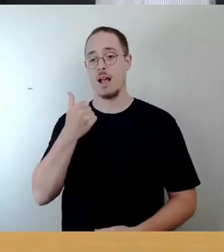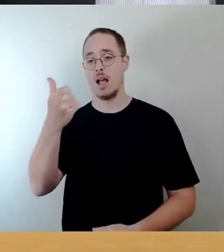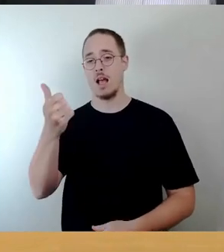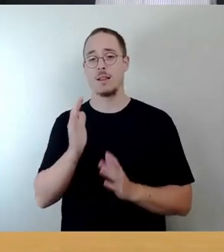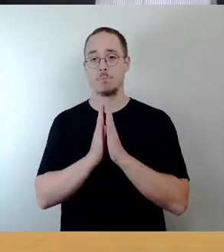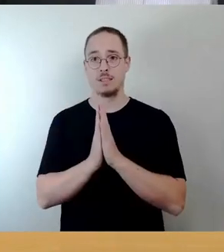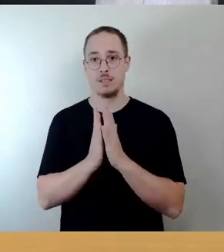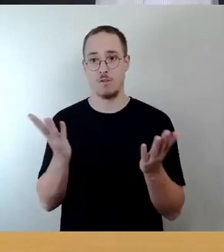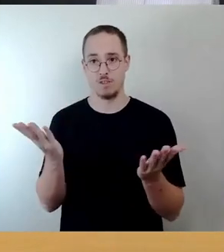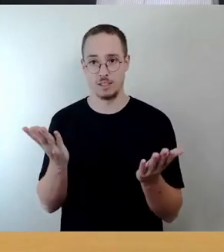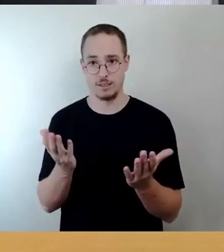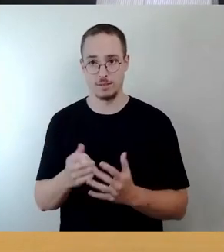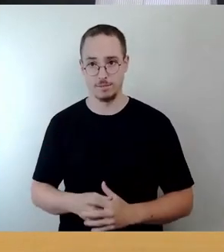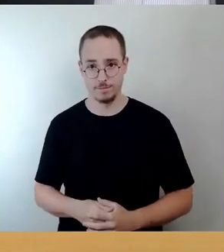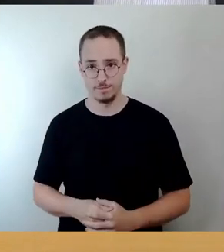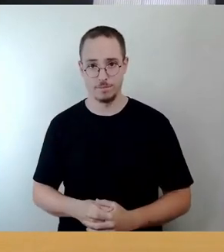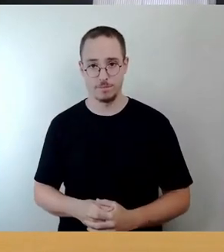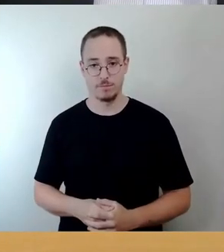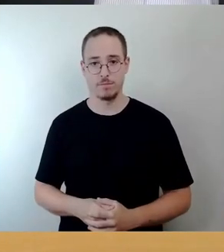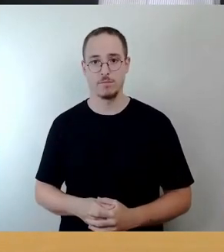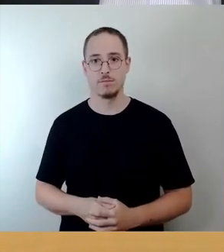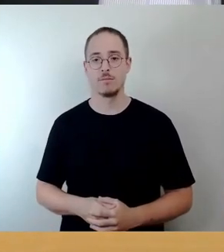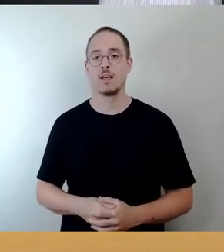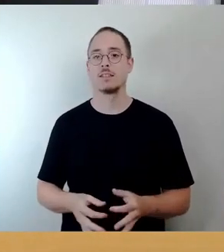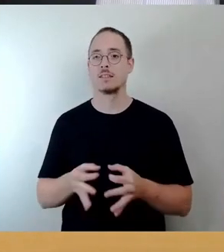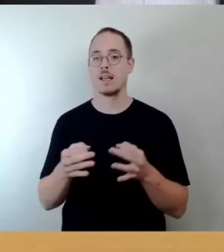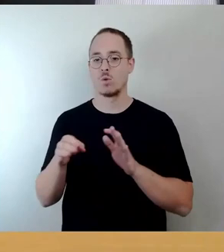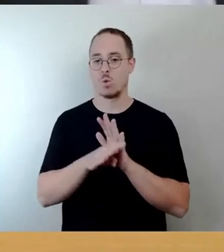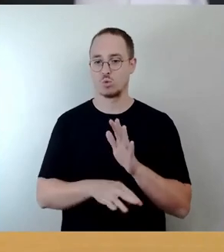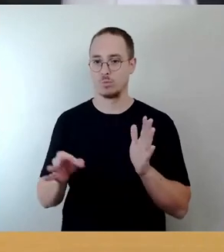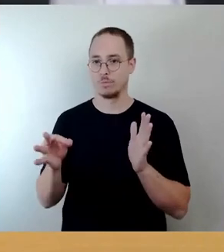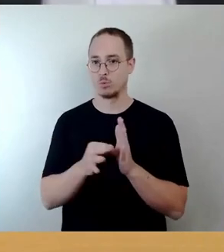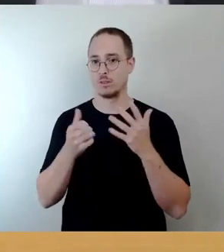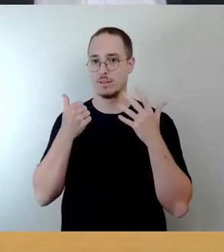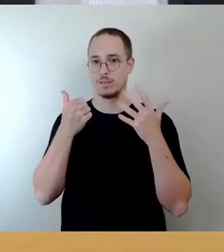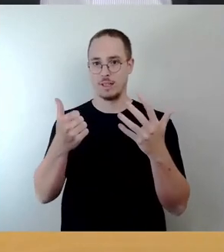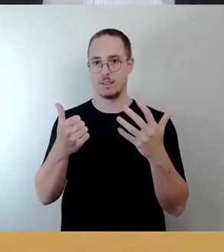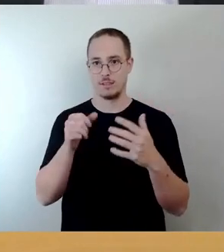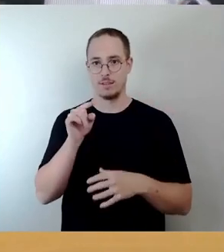Ordnungspunkt 6 noch behandeln vor der Pause. Das ist die Umbesetzung